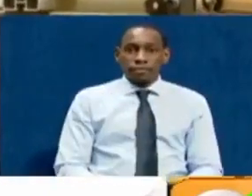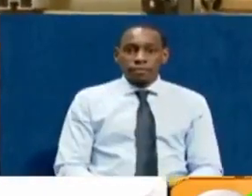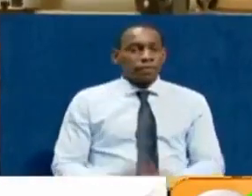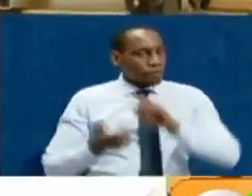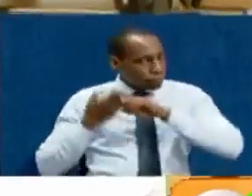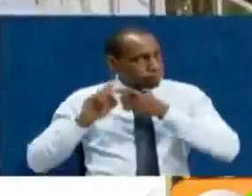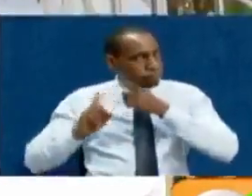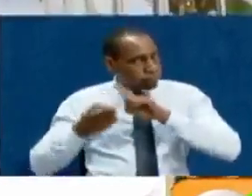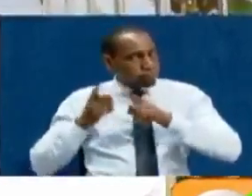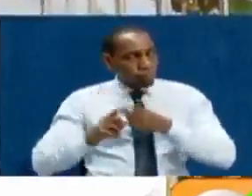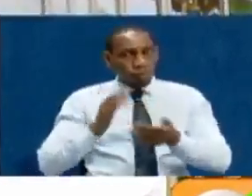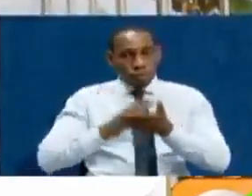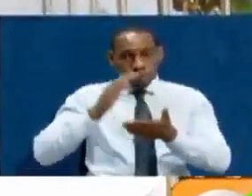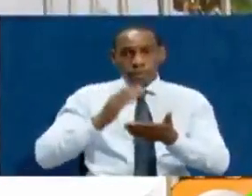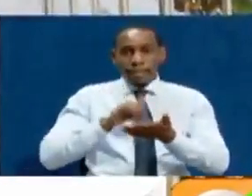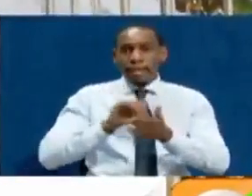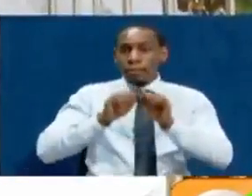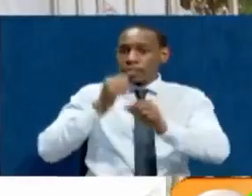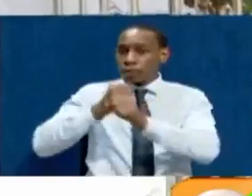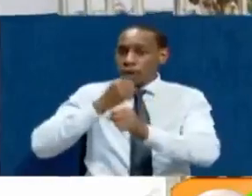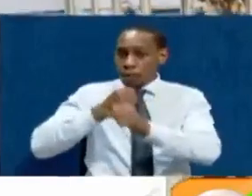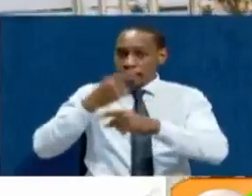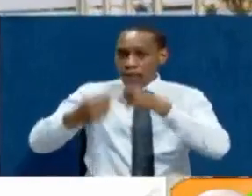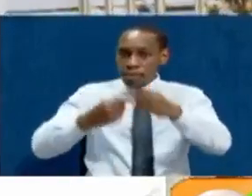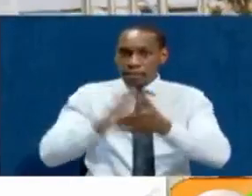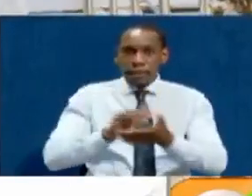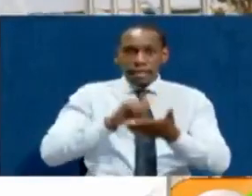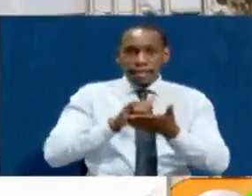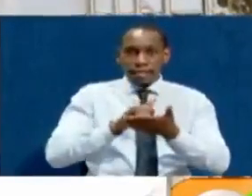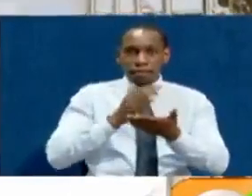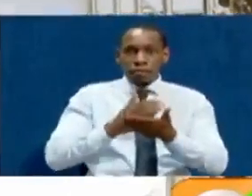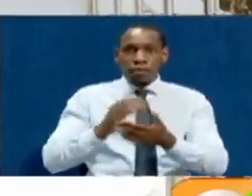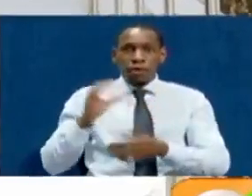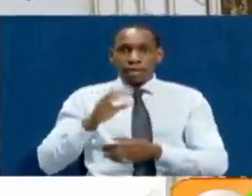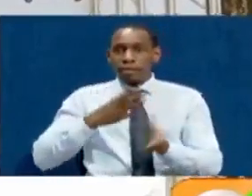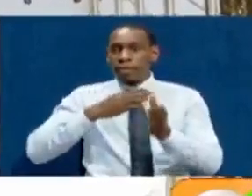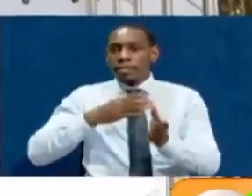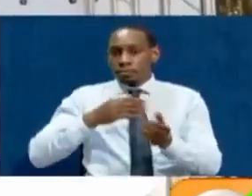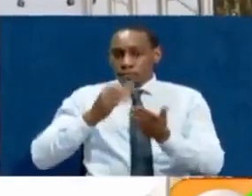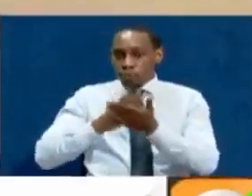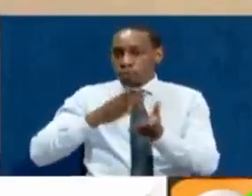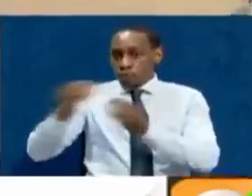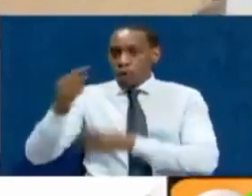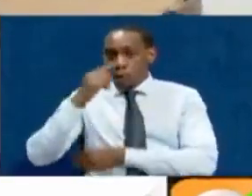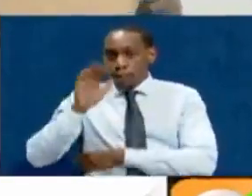Alichemsha bongo na kugundua kuwa anaweza kujitafutia riziki kwa kuwafuata wateja wake nyumbani kwao.